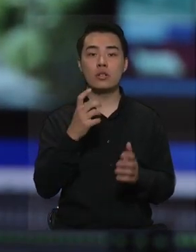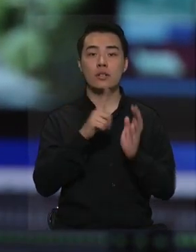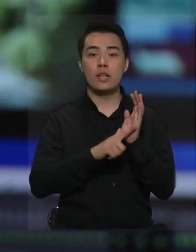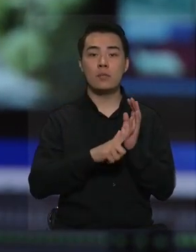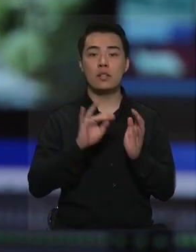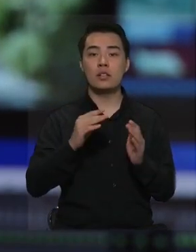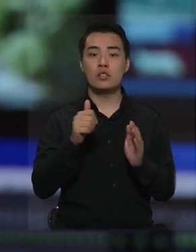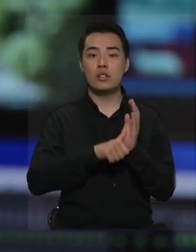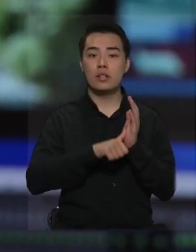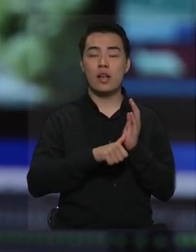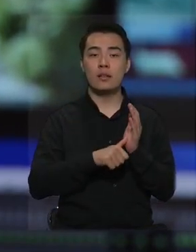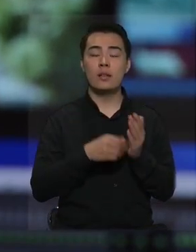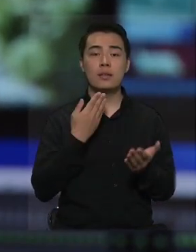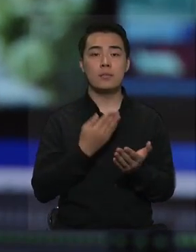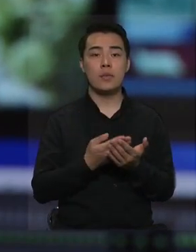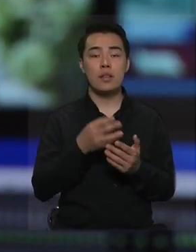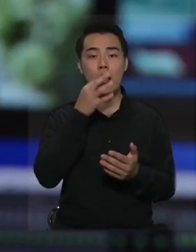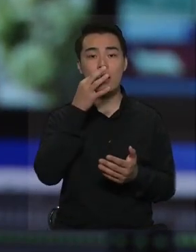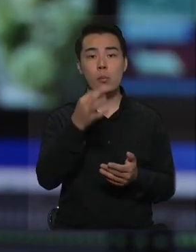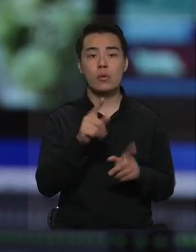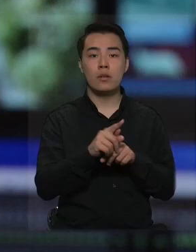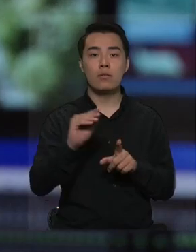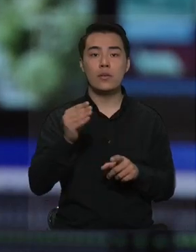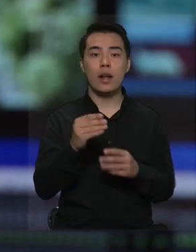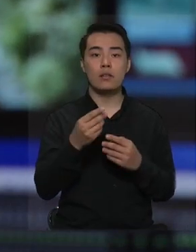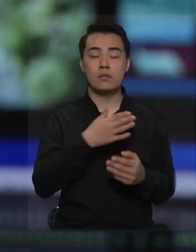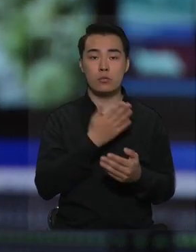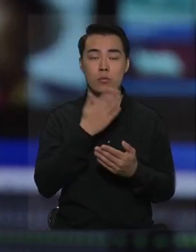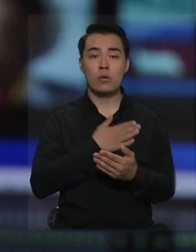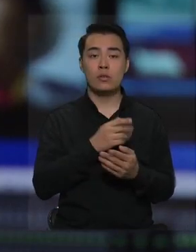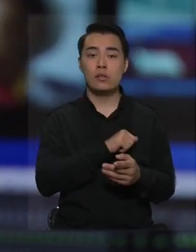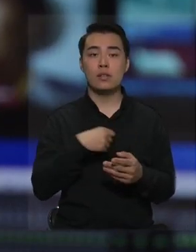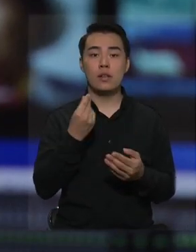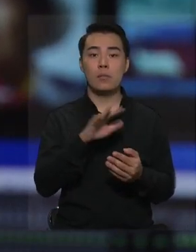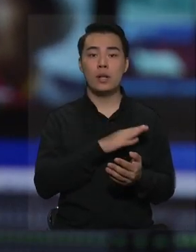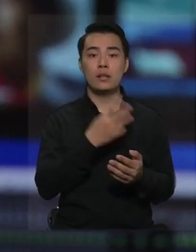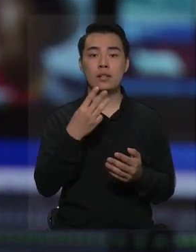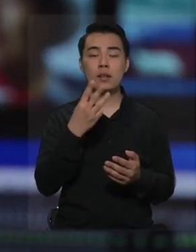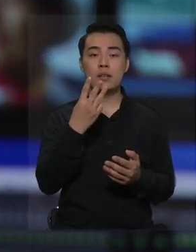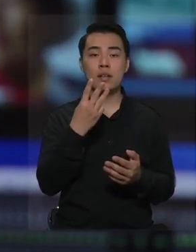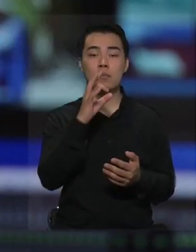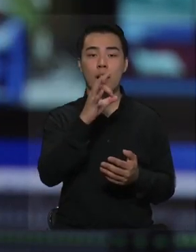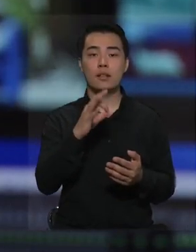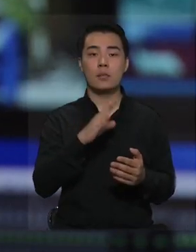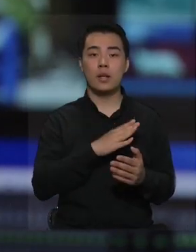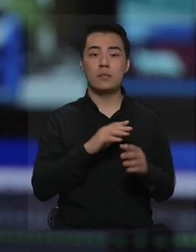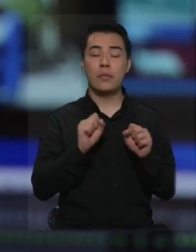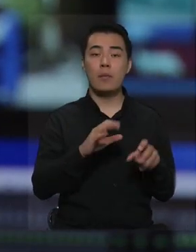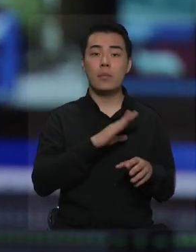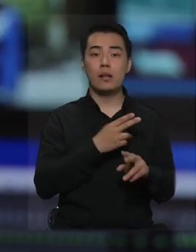470 и 60 напомним в феврале наша валюта укрепилась более чем на 3 процента причем